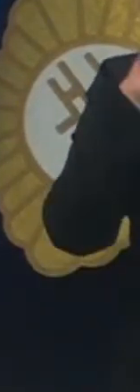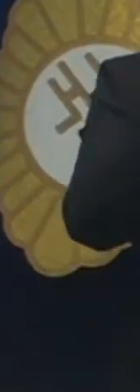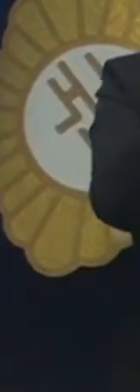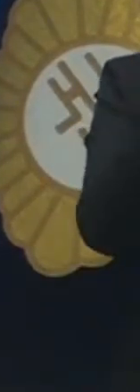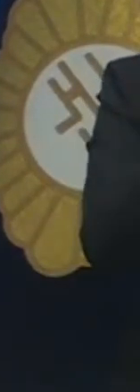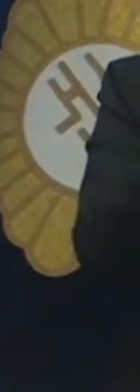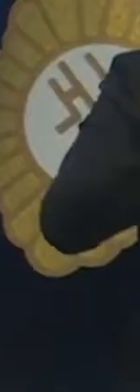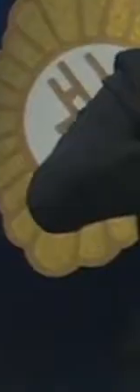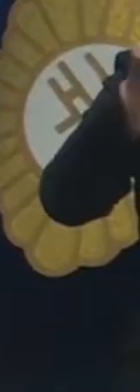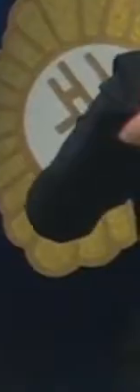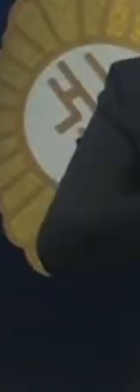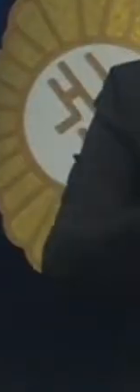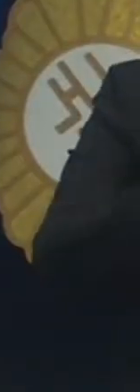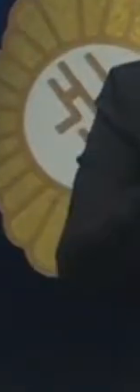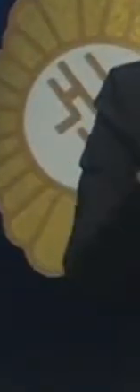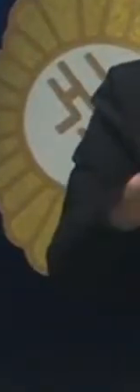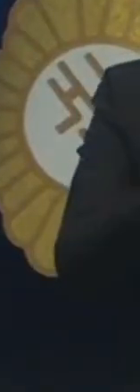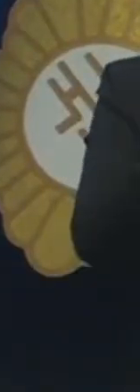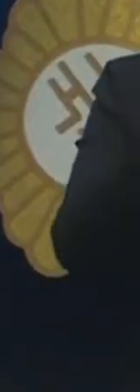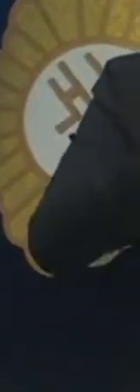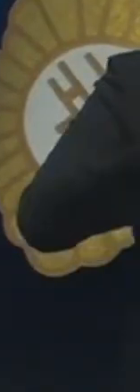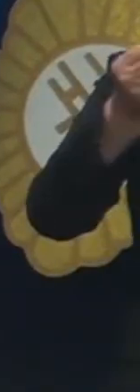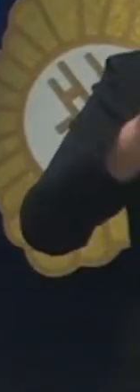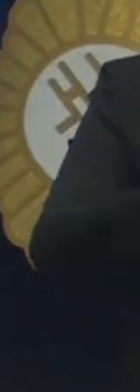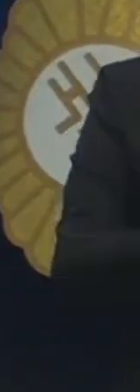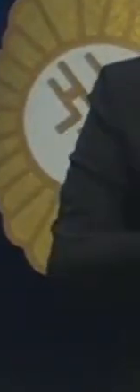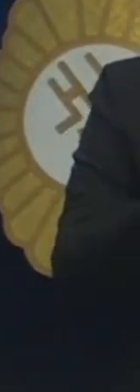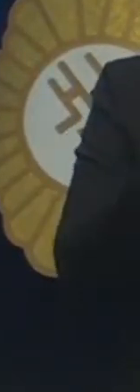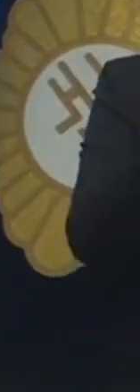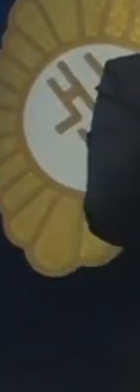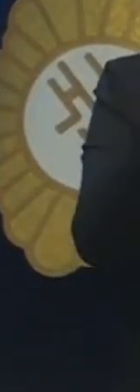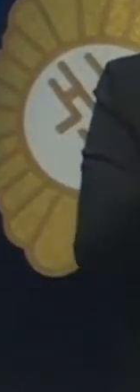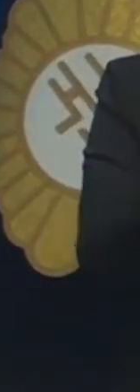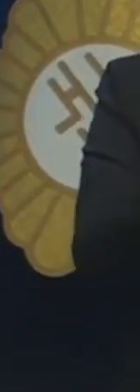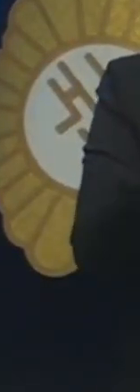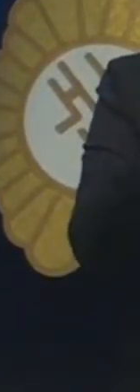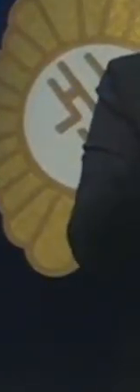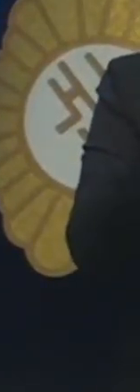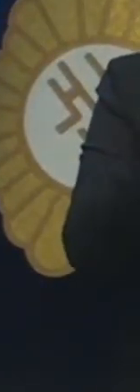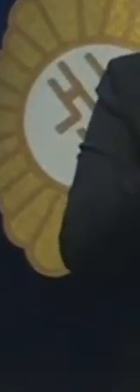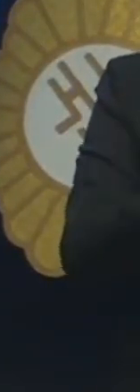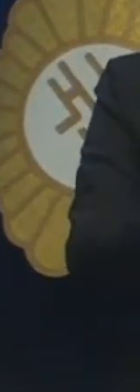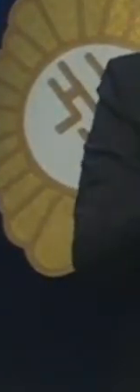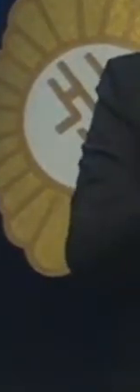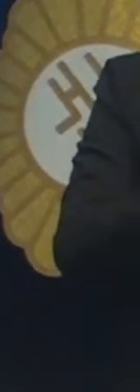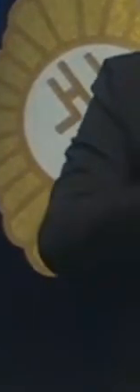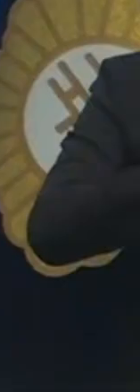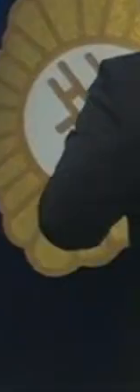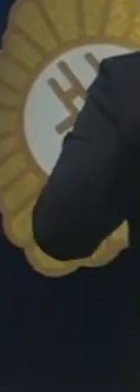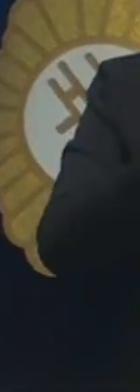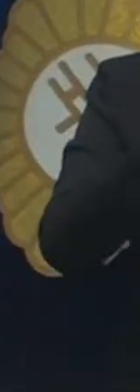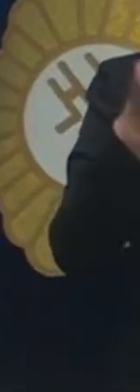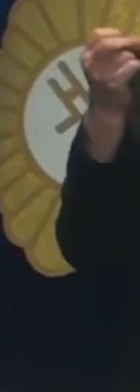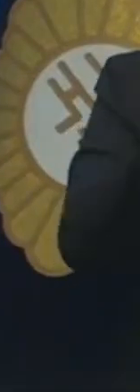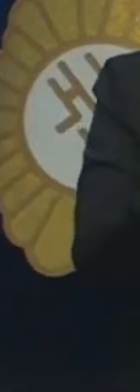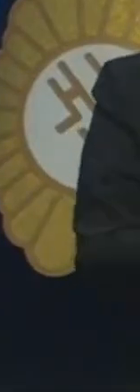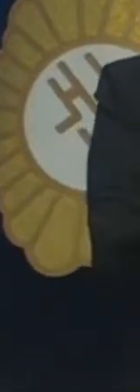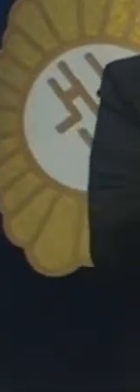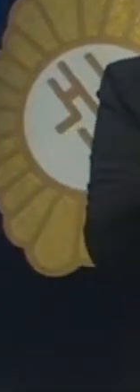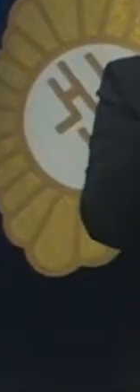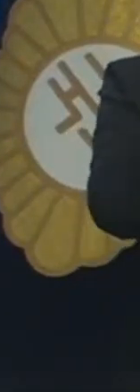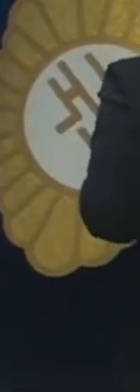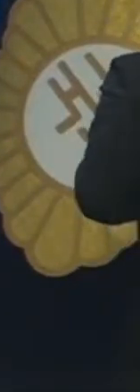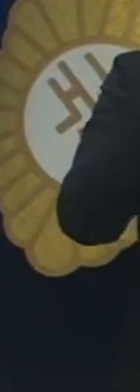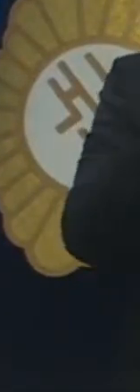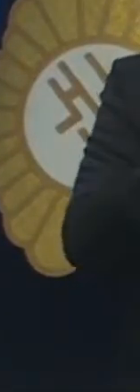약탈하고 국민의 삶을 뜯어먹는 반사회적인 행위를 다시는 저지를 수 없도록 강력히 조치해야 합니다.